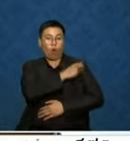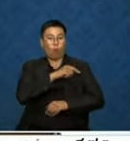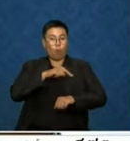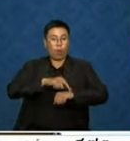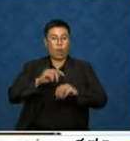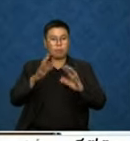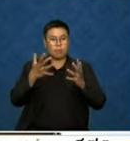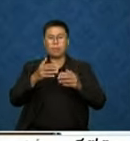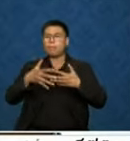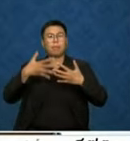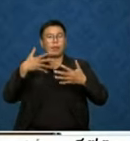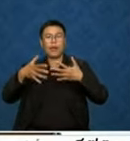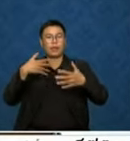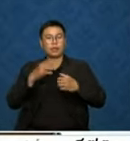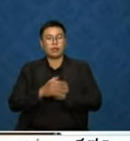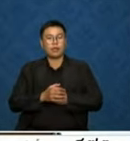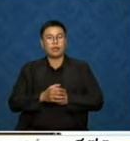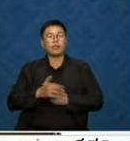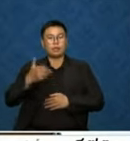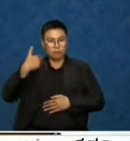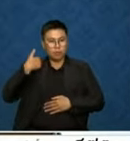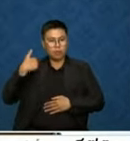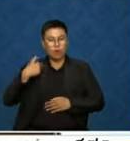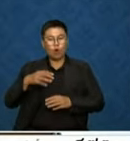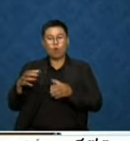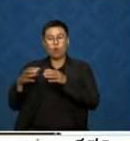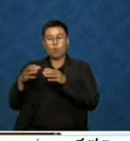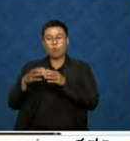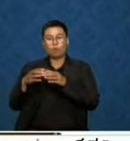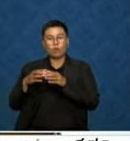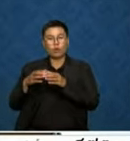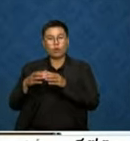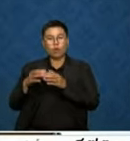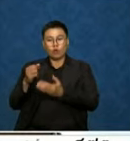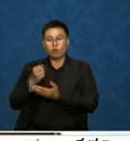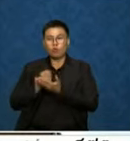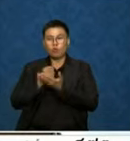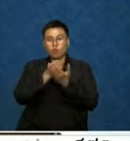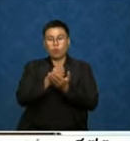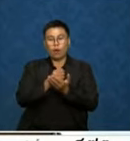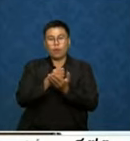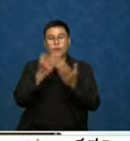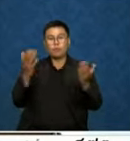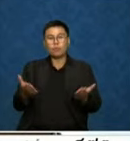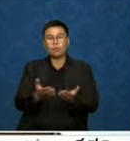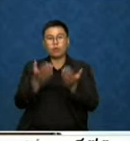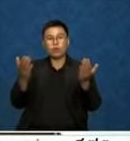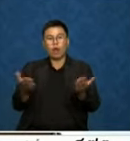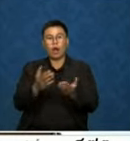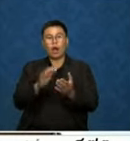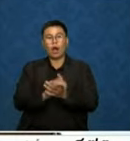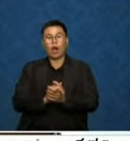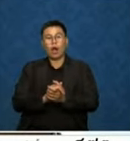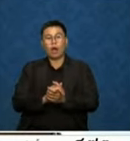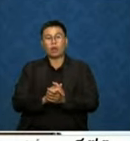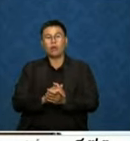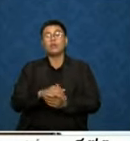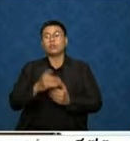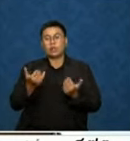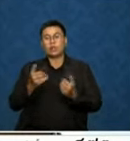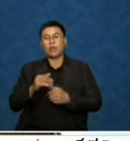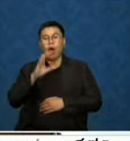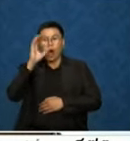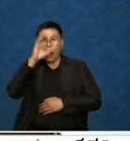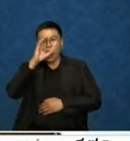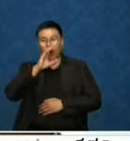ก็ไม่เป็นไรครับเพราะว่าเขาจะมีทีมงานคอยซัพพอร์ตขอแค่ชี้เป้าในการหาสมาชิกให้พว